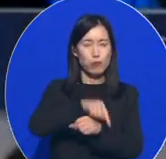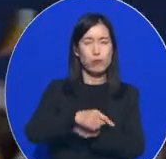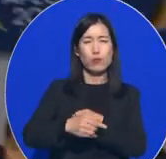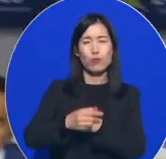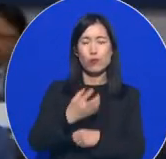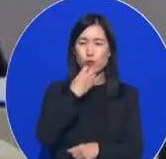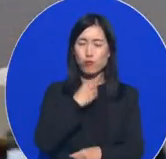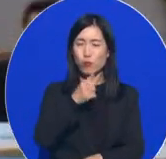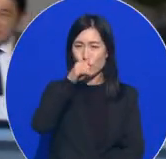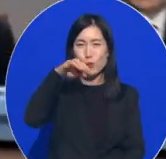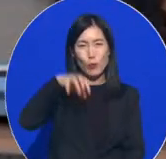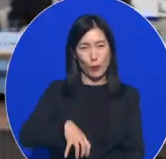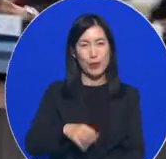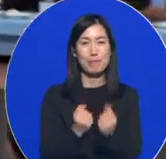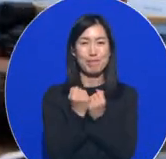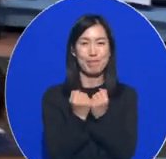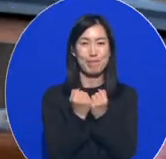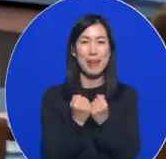KTV 최영은입니다